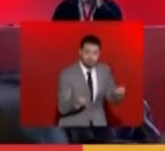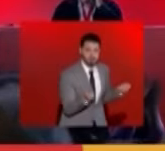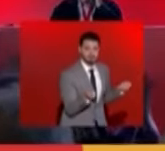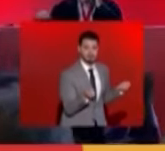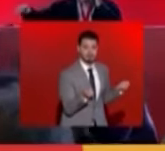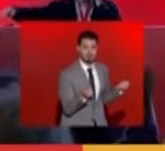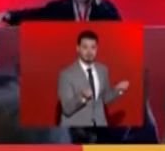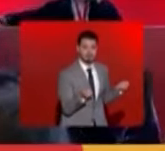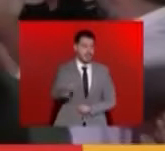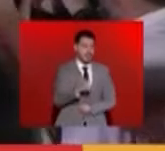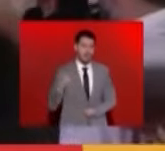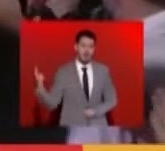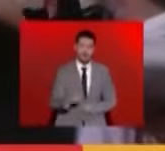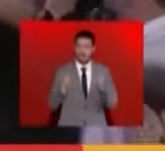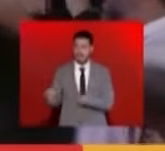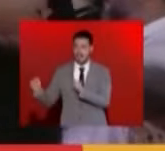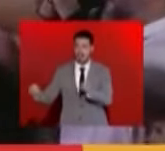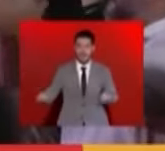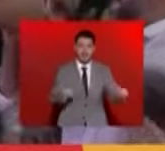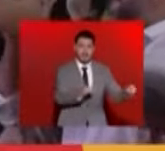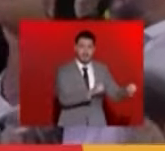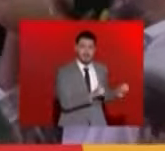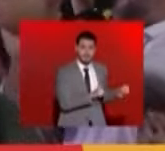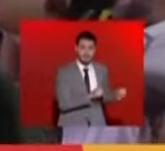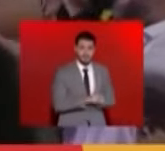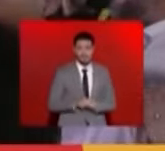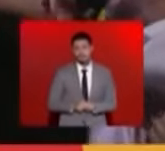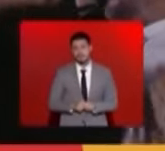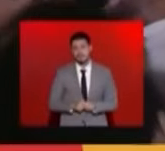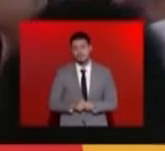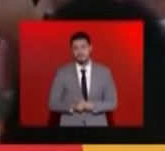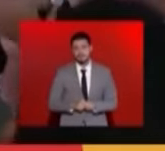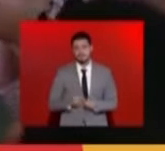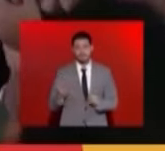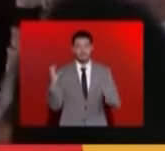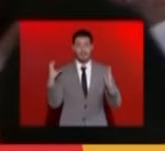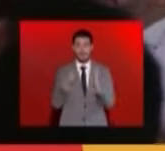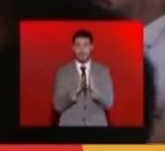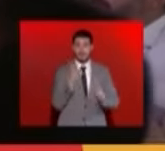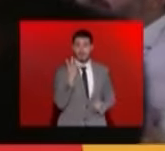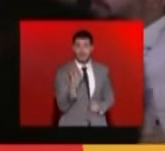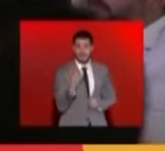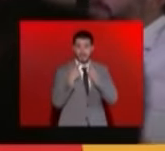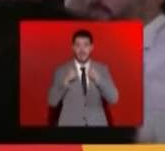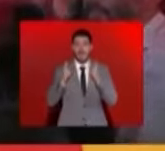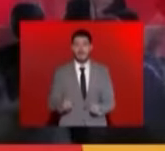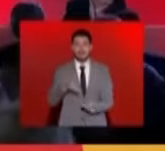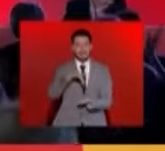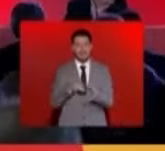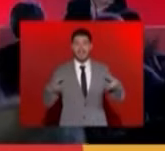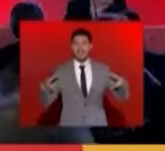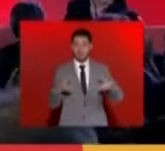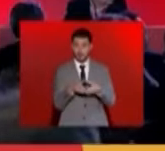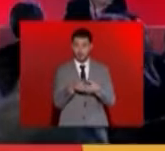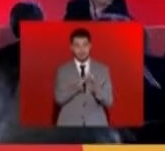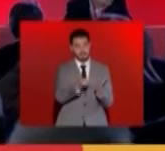εκφράζουν επιθυμίες. Mm-hmm. Αυτή τη στιγμή υπάρχει ένα μεγάλο πρόβλημα στο χώρο της αριστεράς που εξέφραζε ο ΣΥΡΙΖΑ και θα